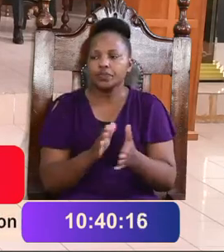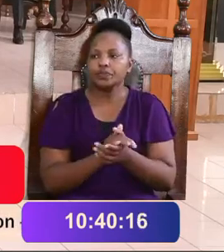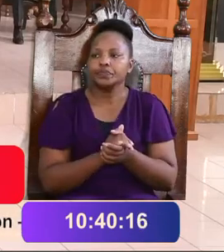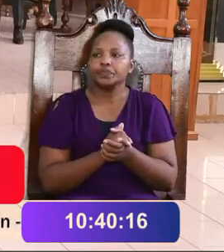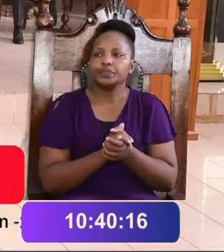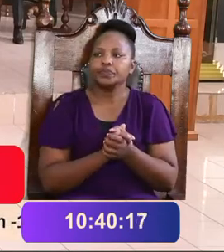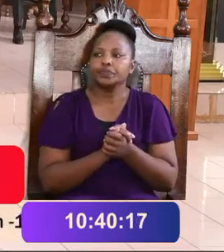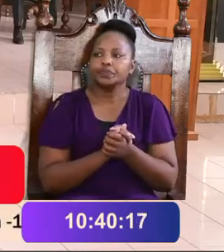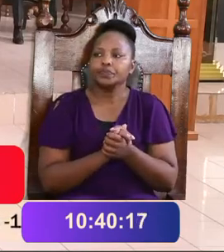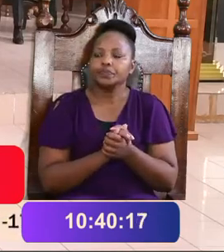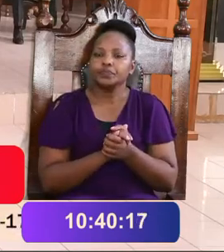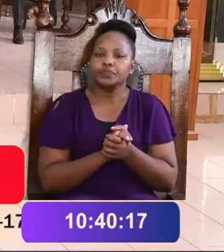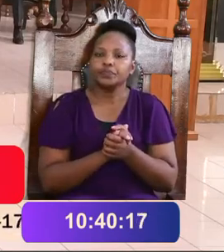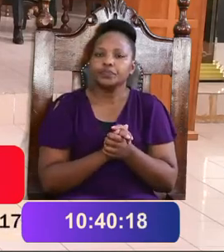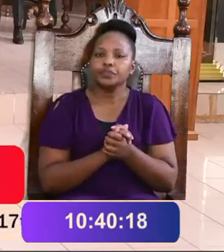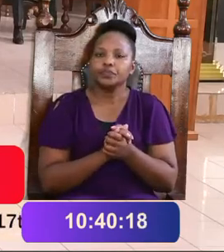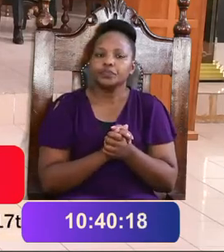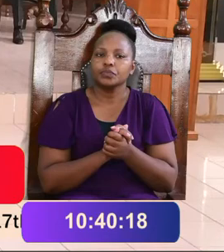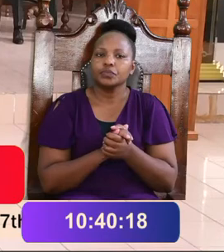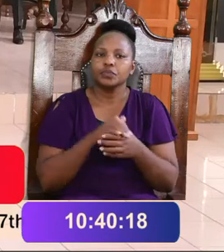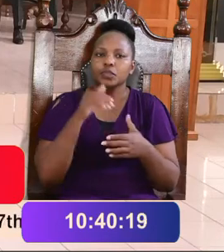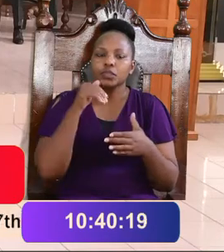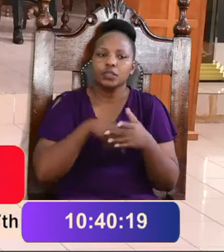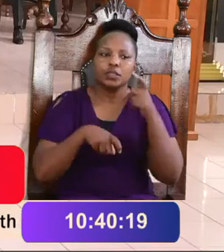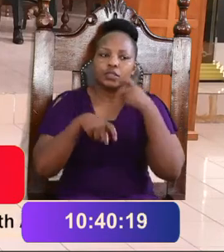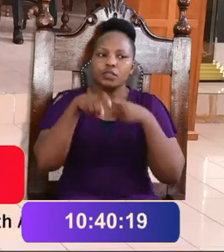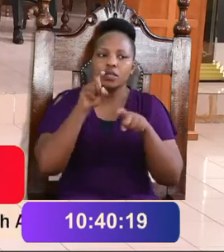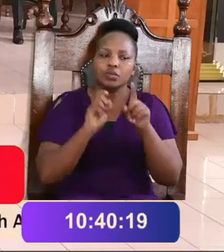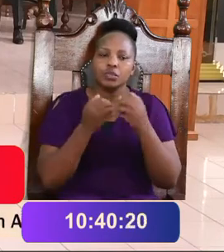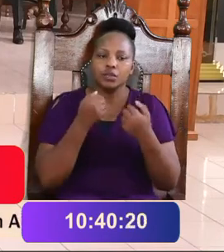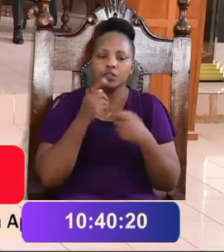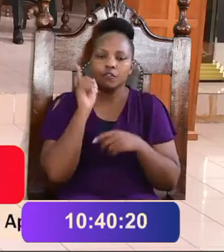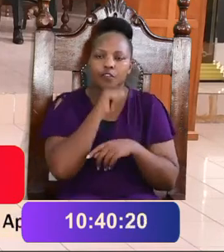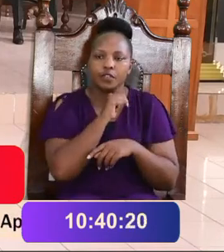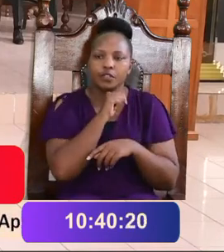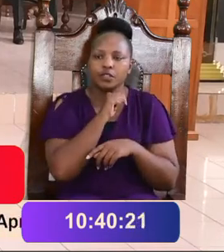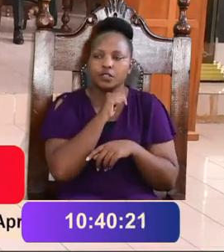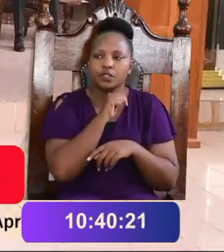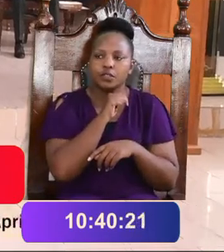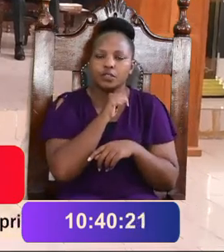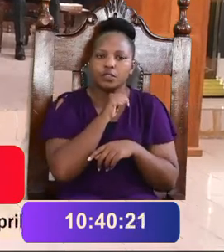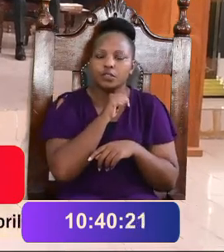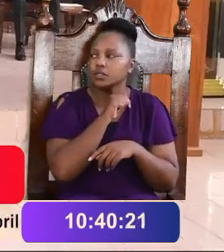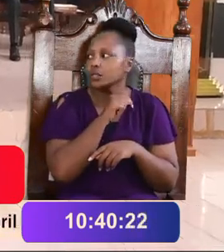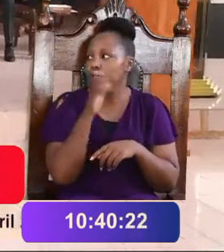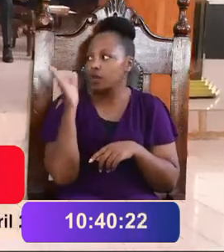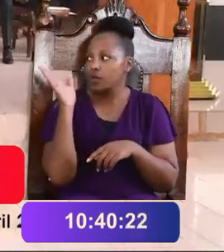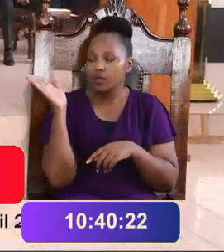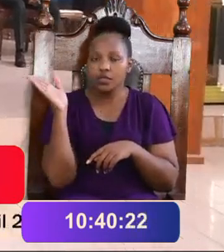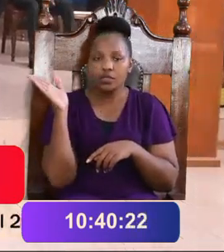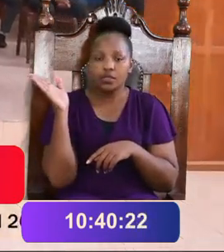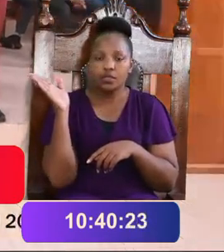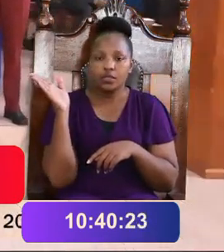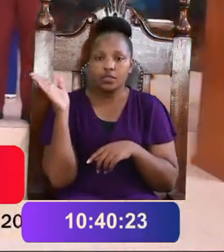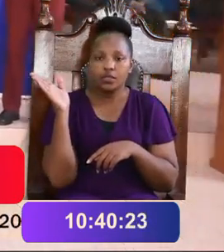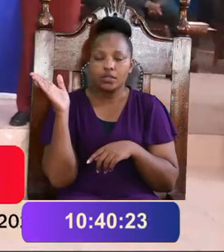Bahati Matias Academy, na katika mtihani wa KCP ambao tulifanya, wanafunzi hawa